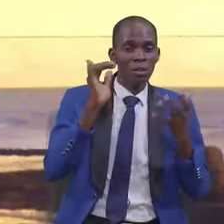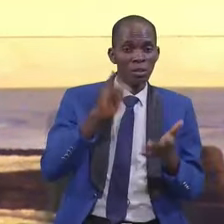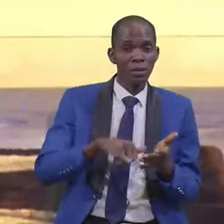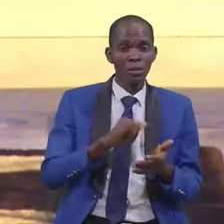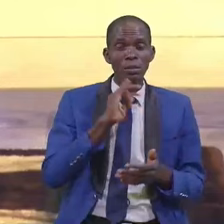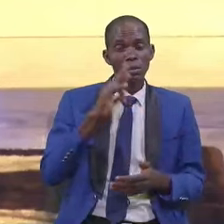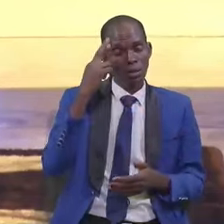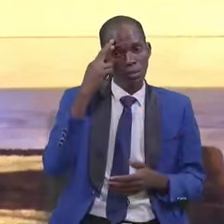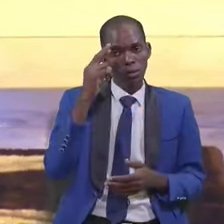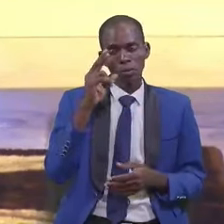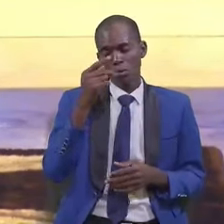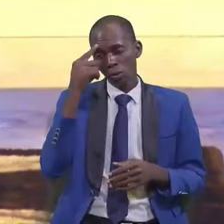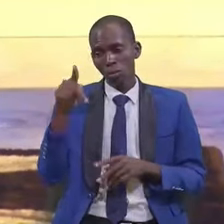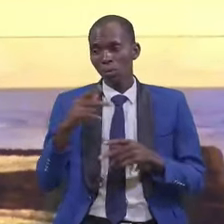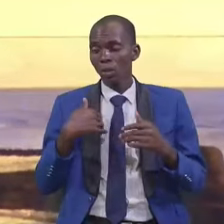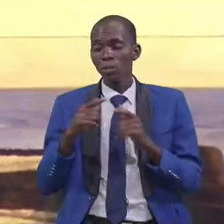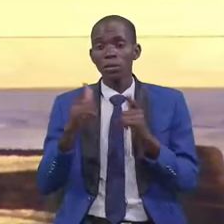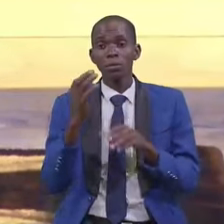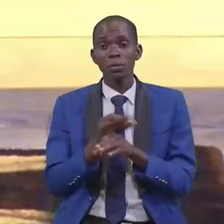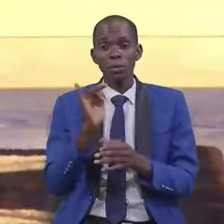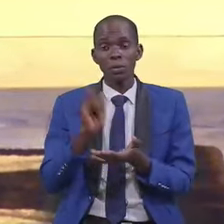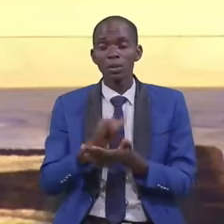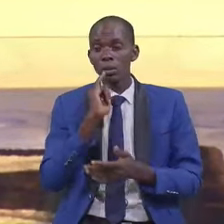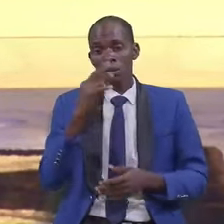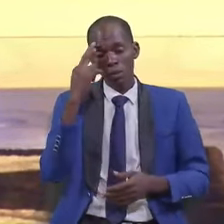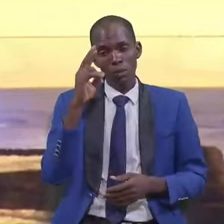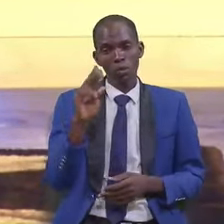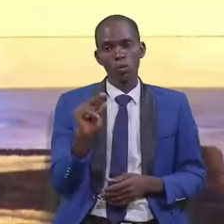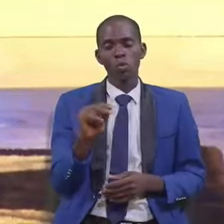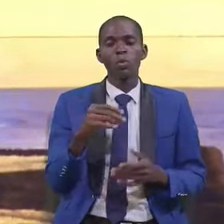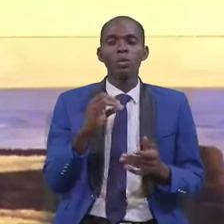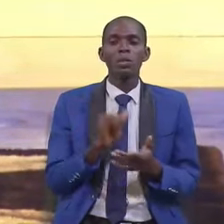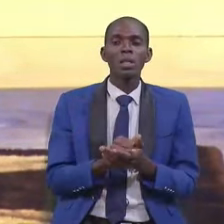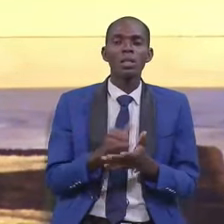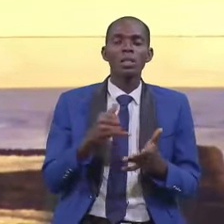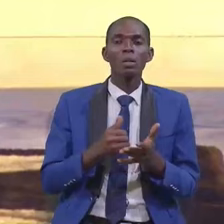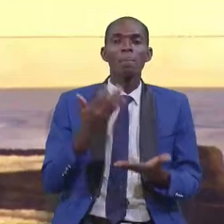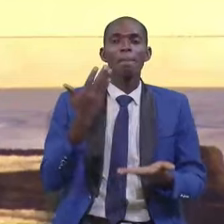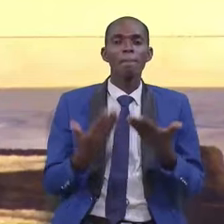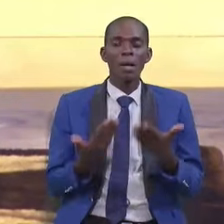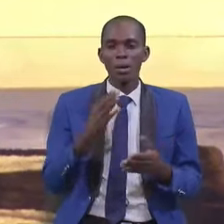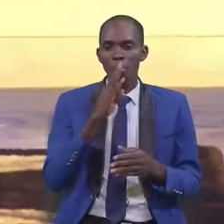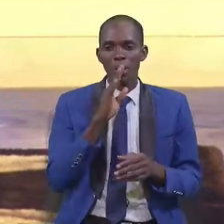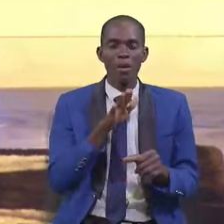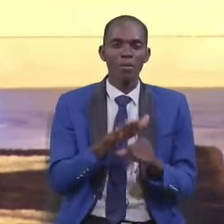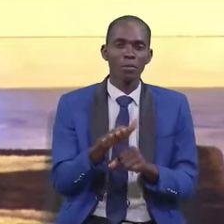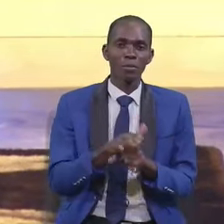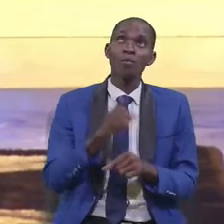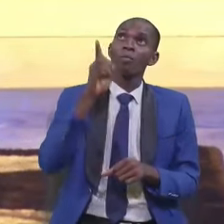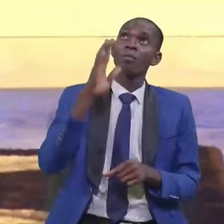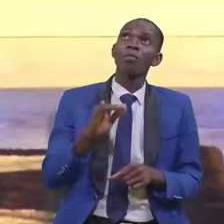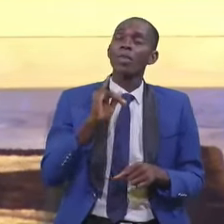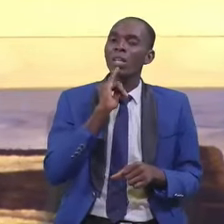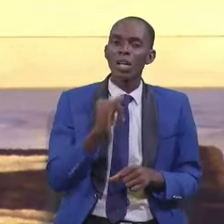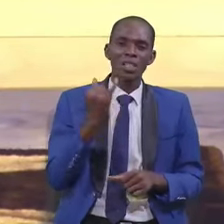Non! Voyons, verset 17, afin que s'accomplisse. Dieu est jaloux de sa parole.